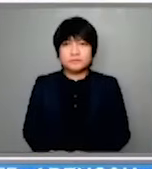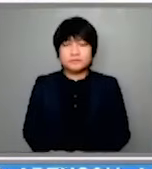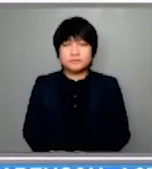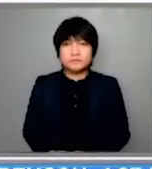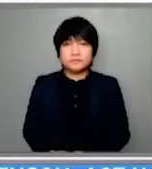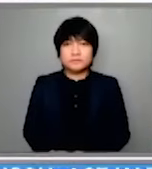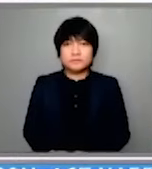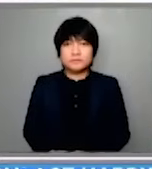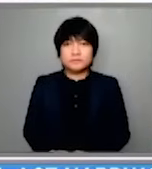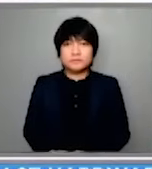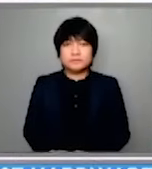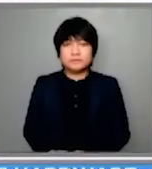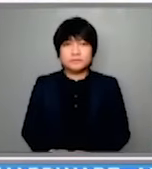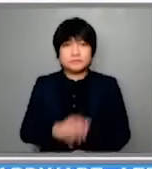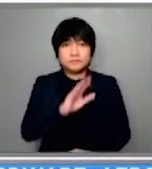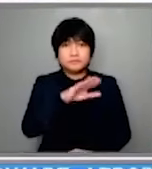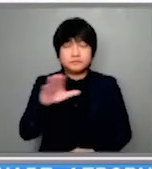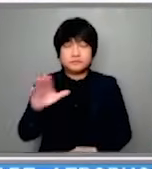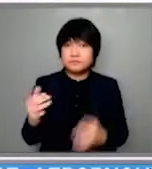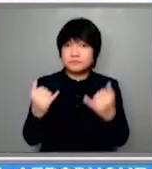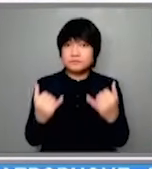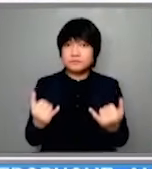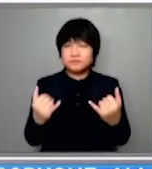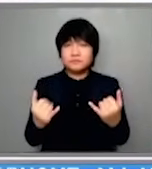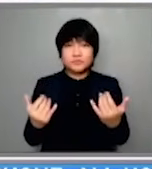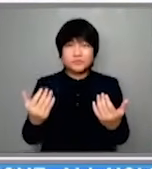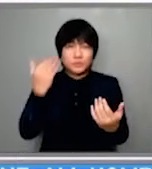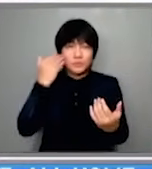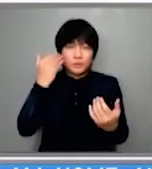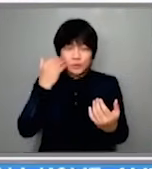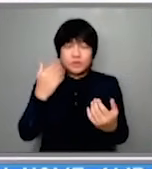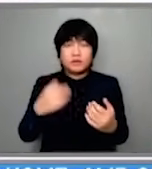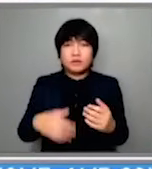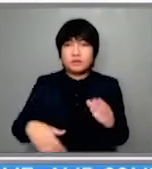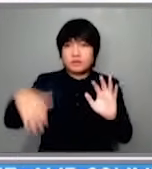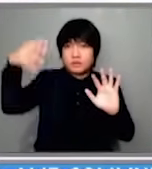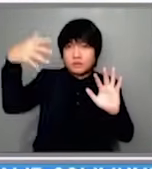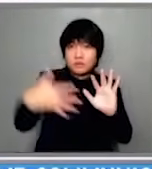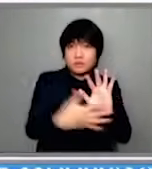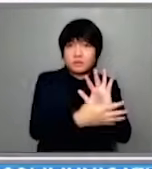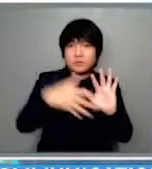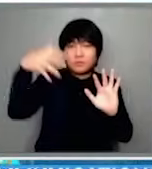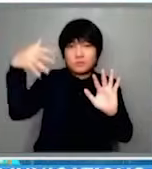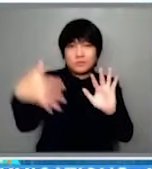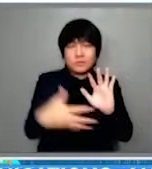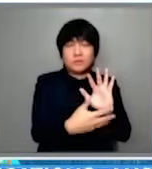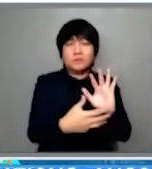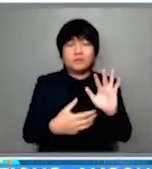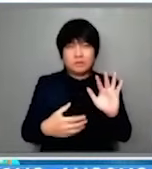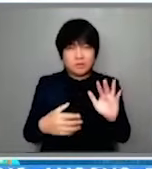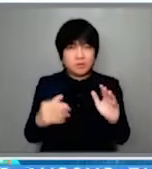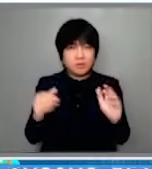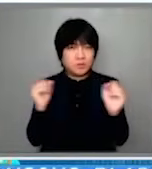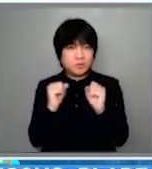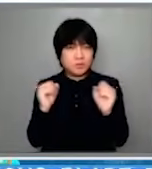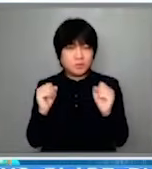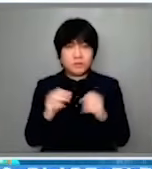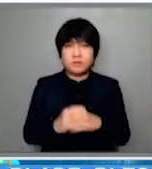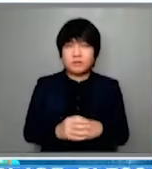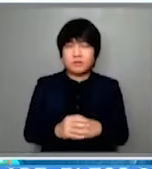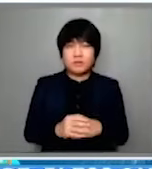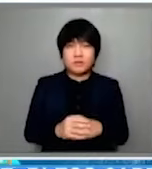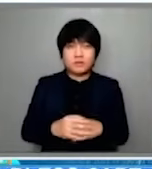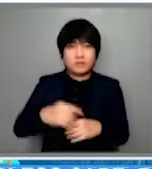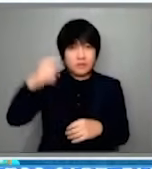Mga kapuso, muling umiiral ang hanging Amihan matapos ang ilang araw na break. Apektado nito ngayon ang Batanes at